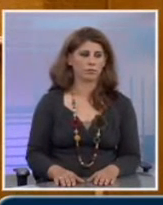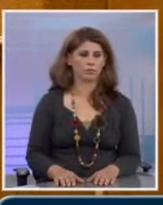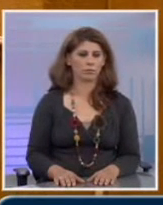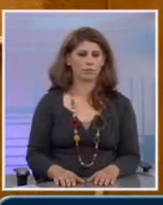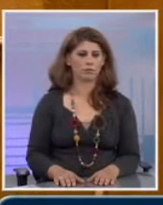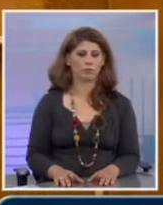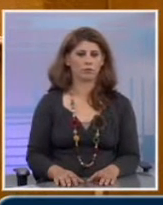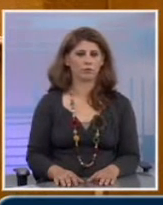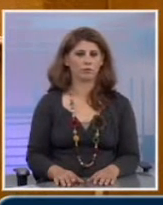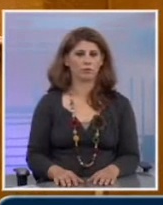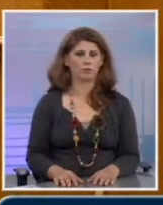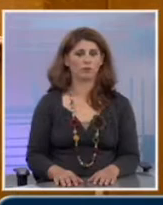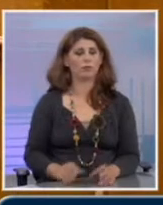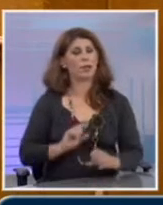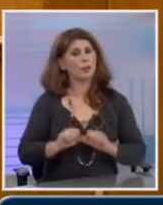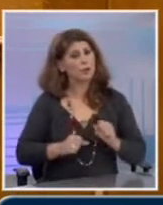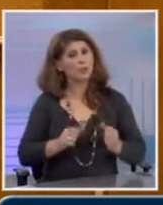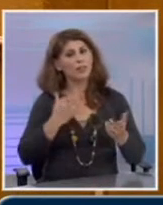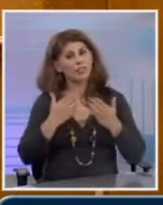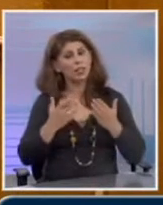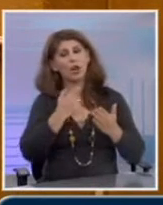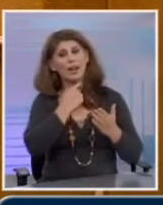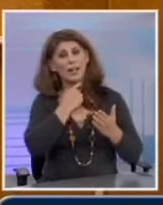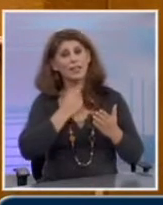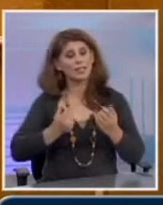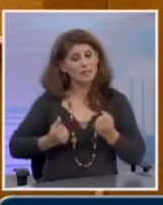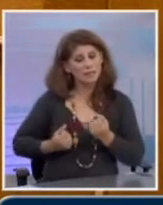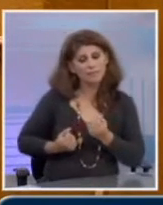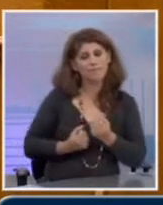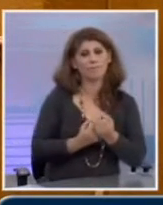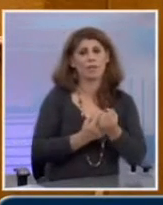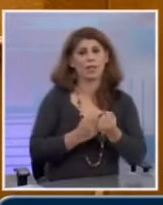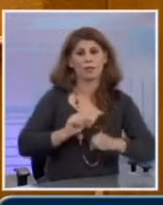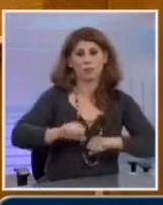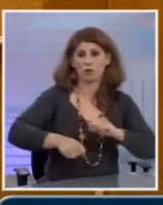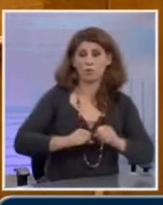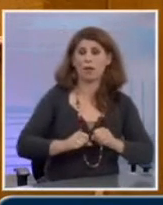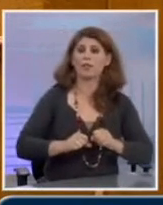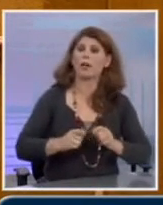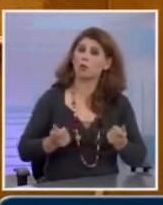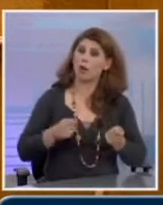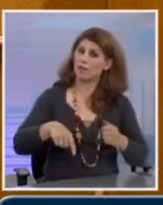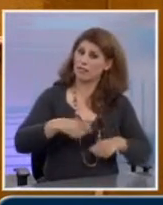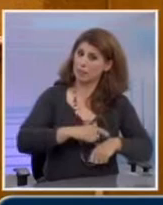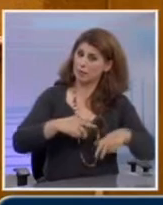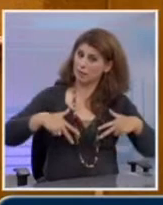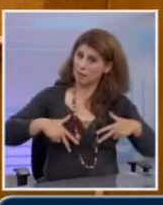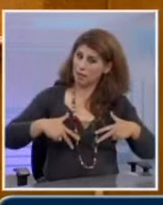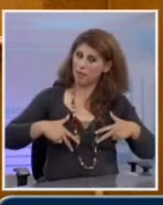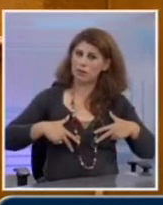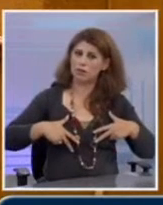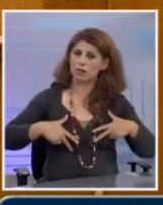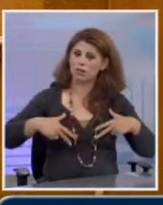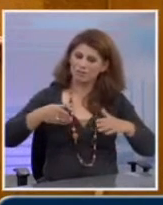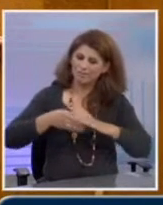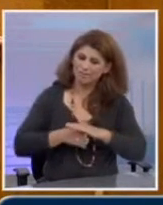προσπάθεια και κατανόηση της ανάγκης να στηριχθεί μια προσπάθεια που δίνει αυτή τη στιγμή η κυβέρνηση για να βγούμε από αυτό